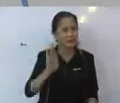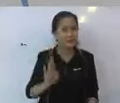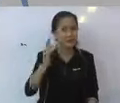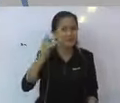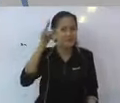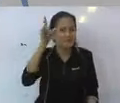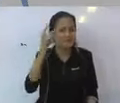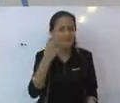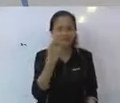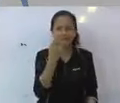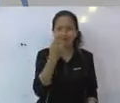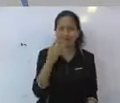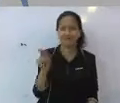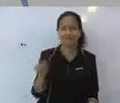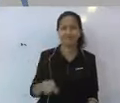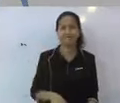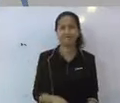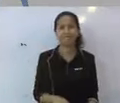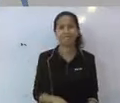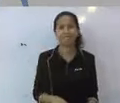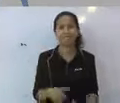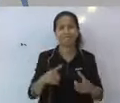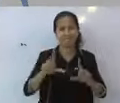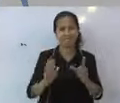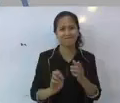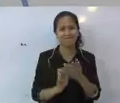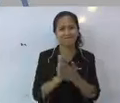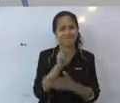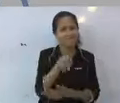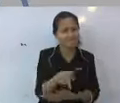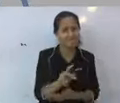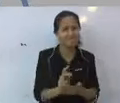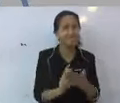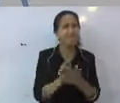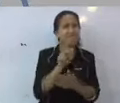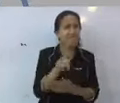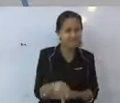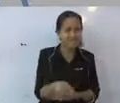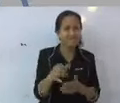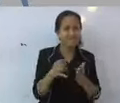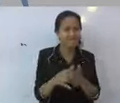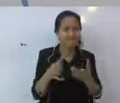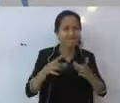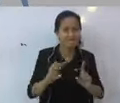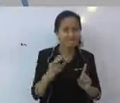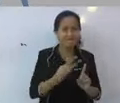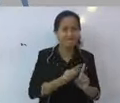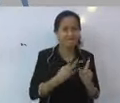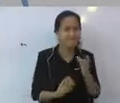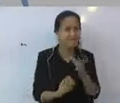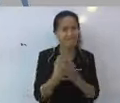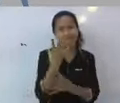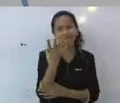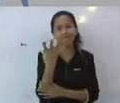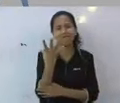mahal na pastor, magtanim ng magtanim ng mga mapapakinabangan yes, natin. Yes, tama oh. po. Di